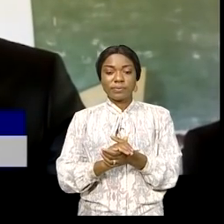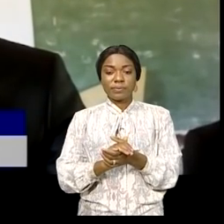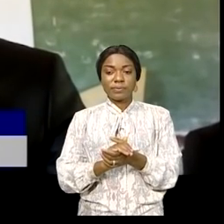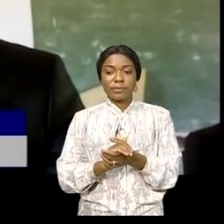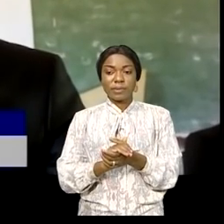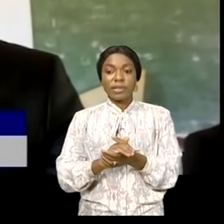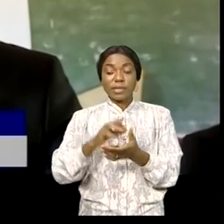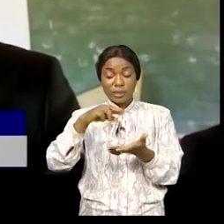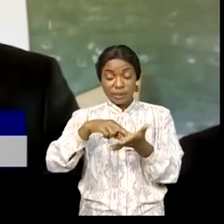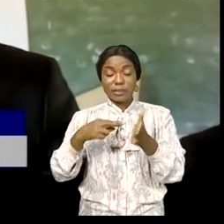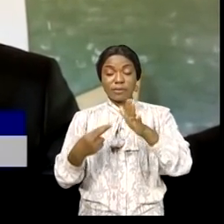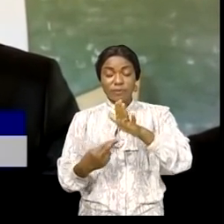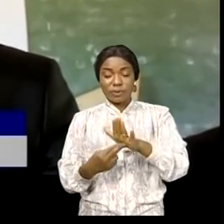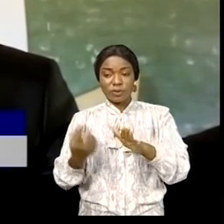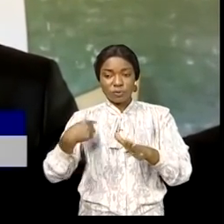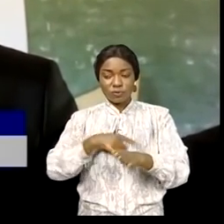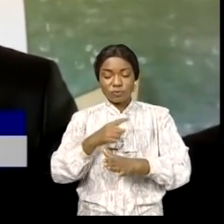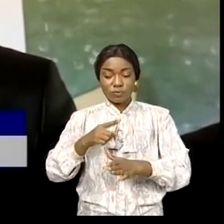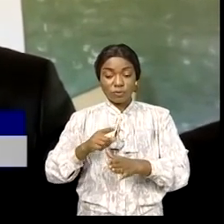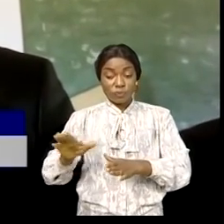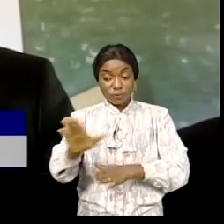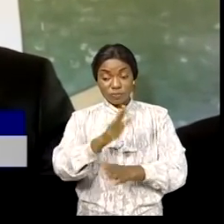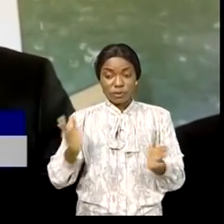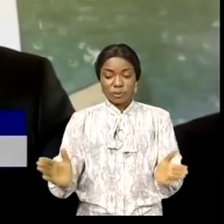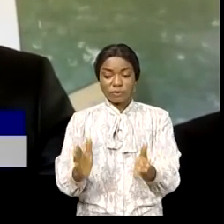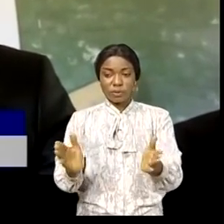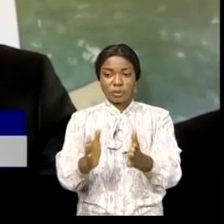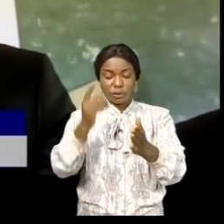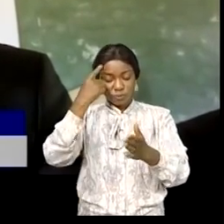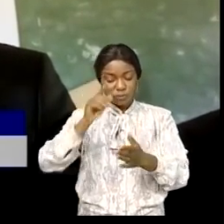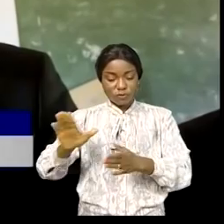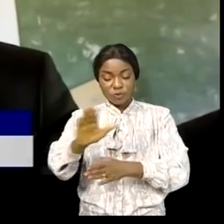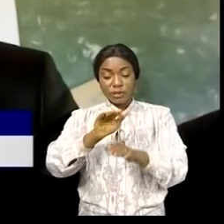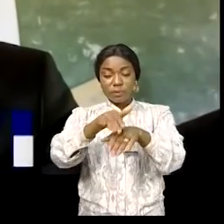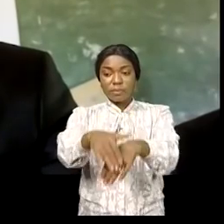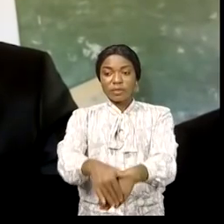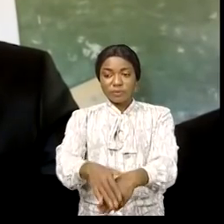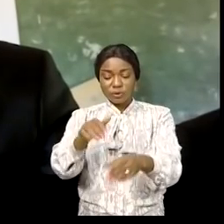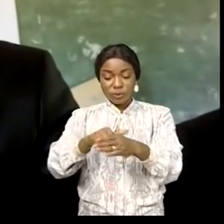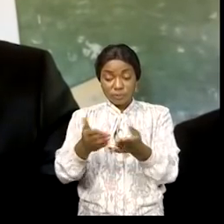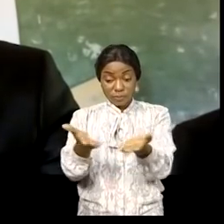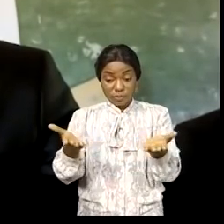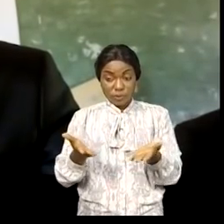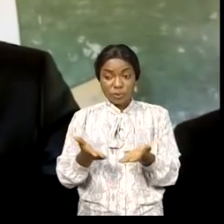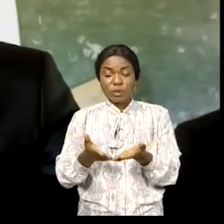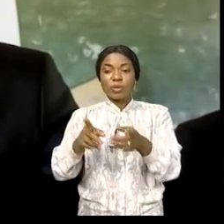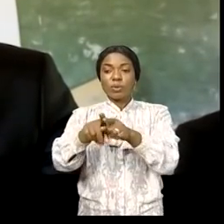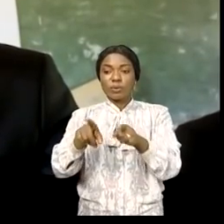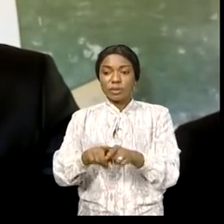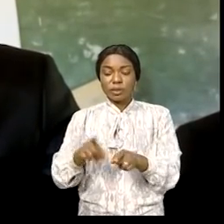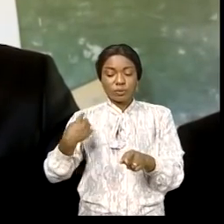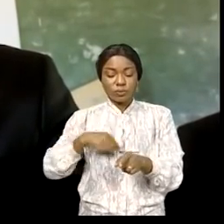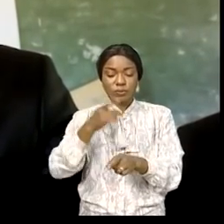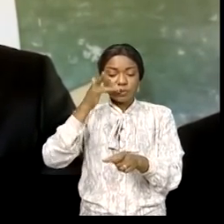C'est ainsi, nous vous encourageons et nous vous remercions pour votre participation à ce lieu et nous vous